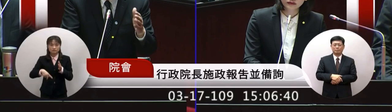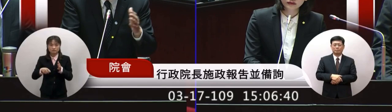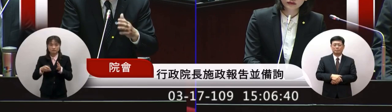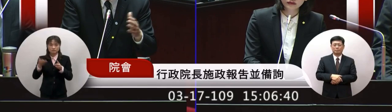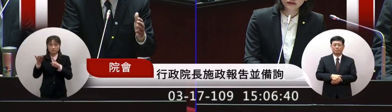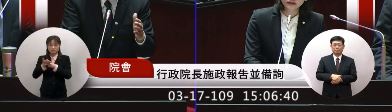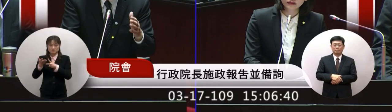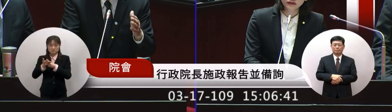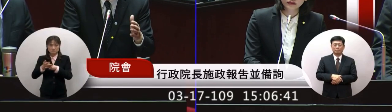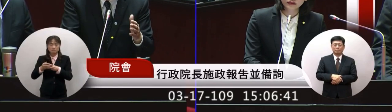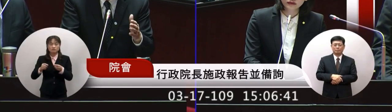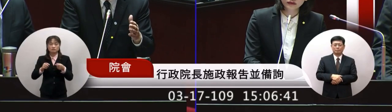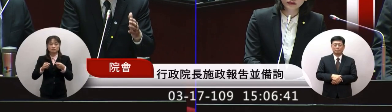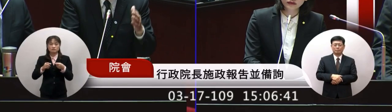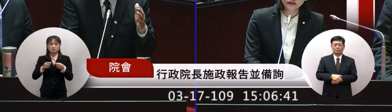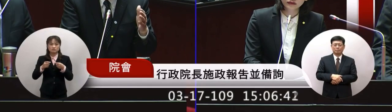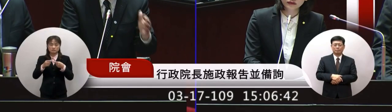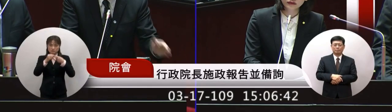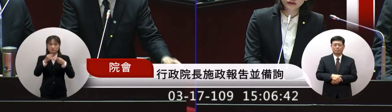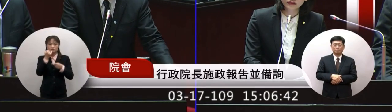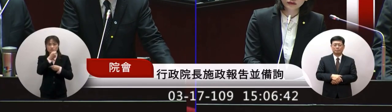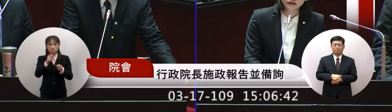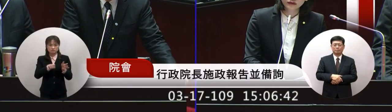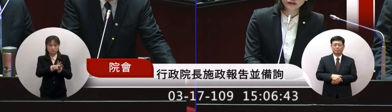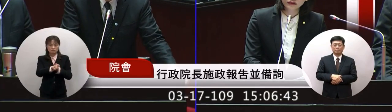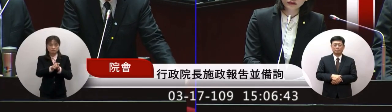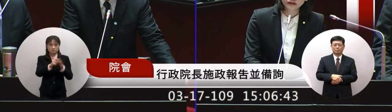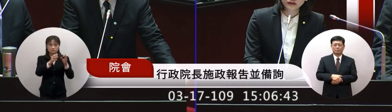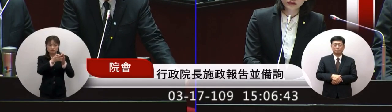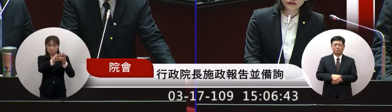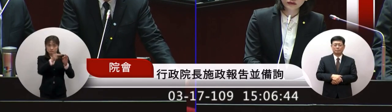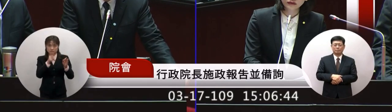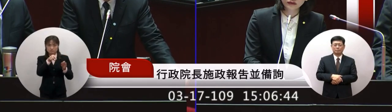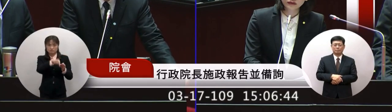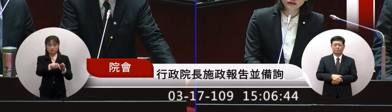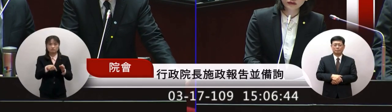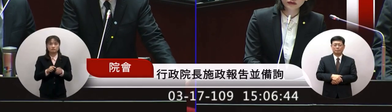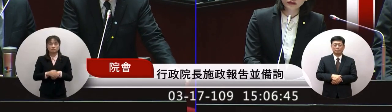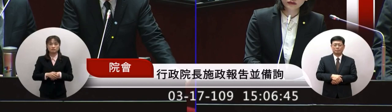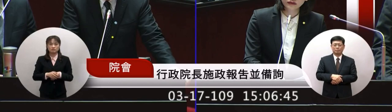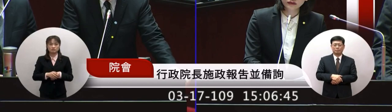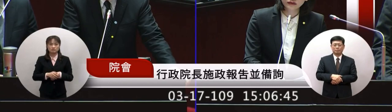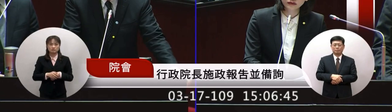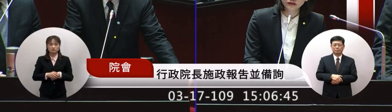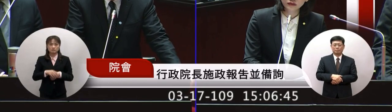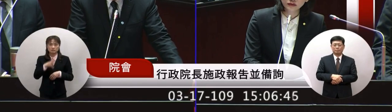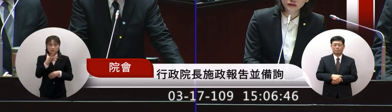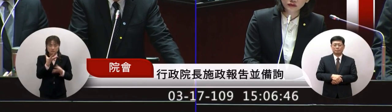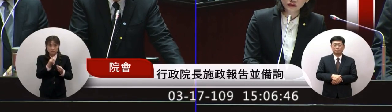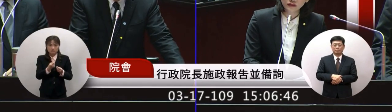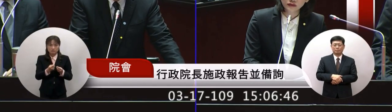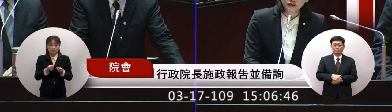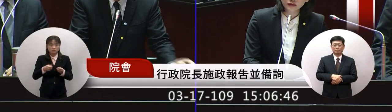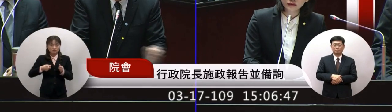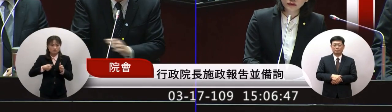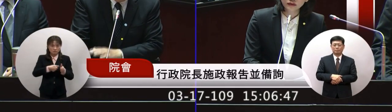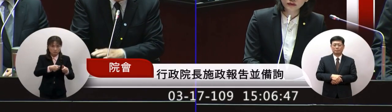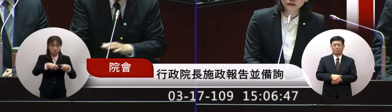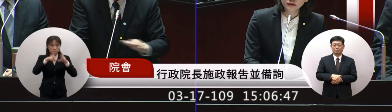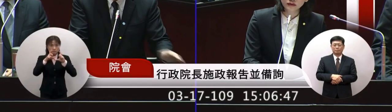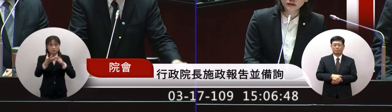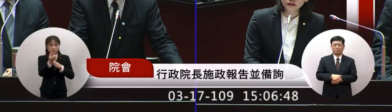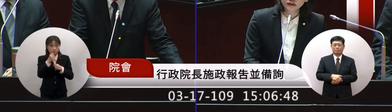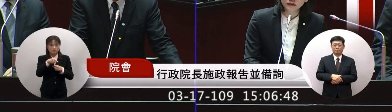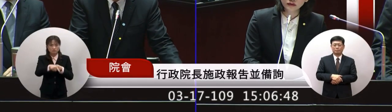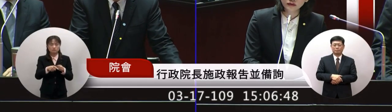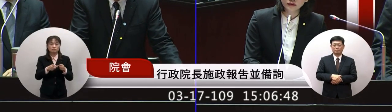概就所谓的贷款这一方面，那这个都是属于无追索权的专案融资。无追索权的专案融资，在过去我们的本国银